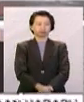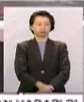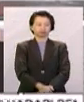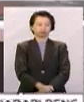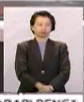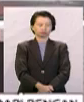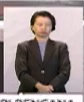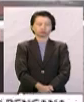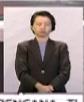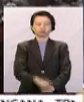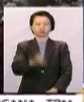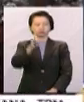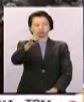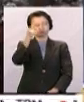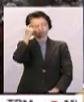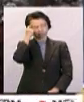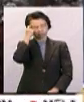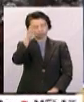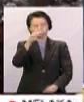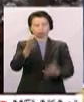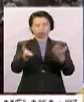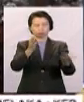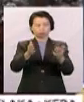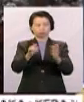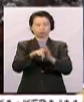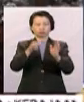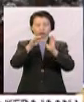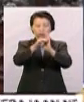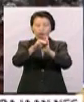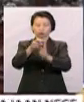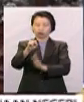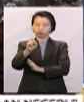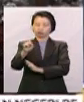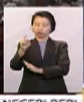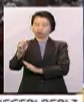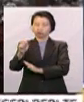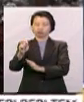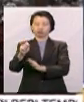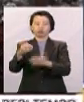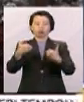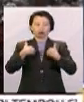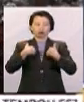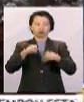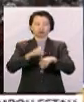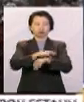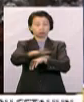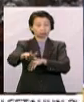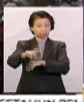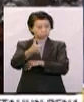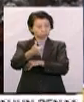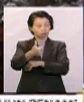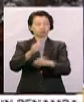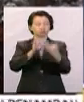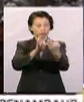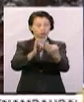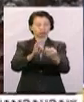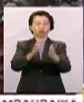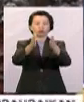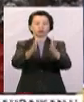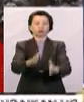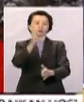Satu aspek yang ditimbangkan semasa model SST terbaru ini dibentuk adalah kesannya terhadap kaum